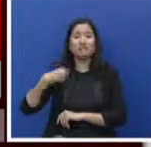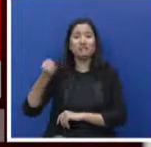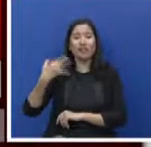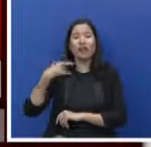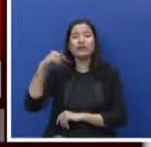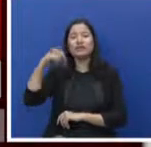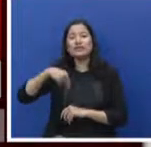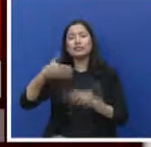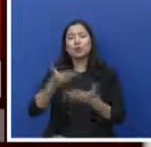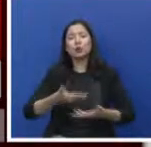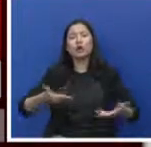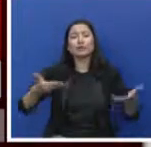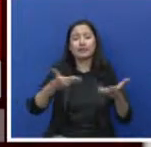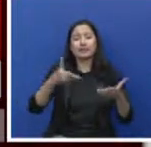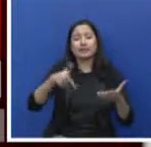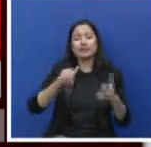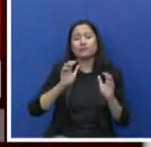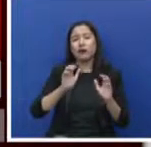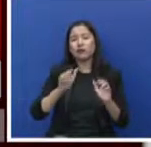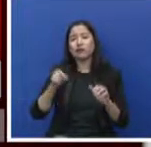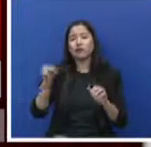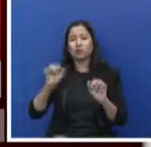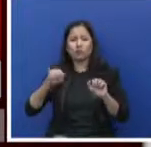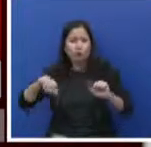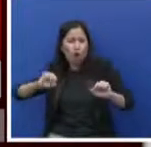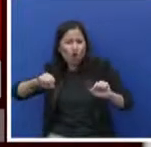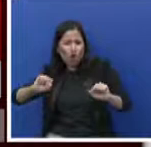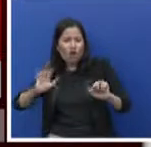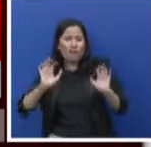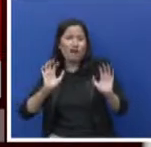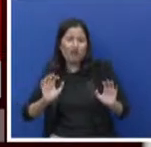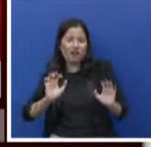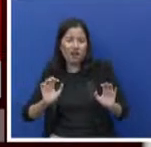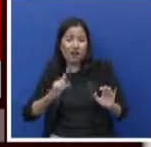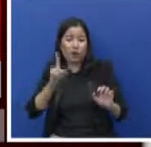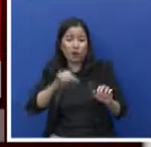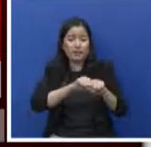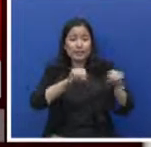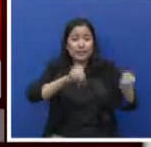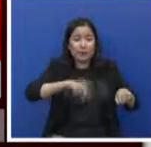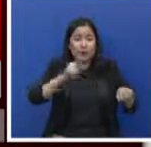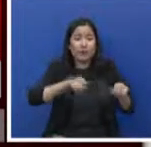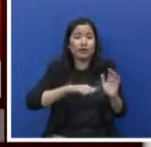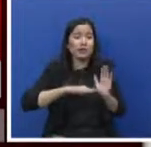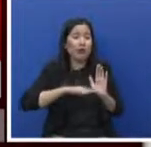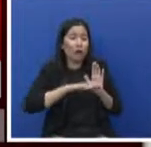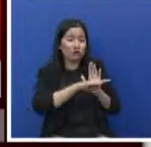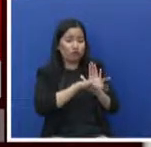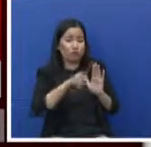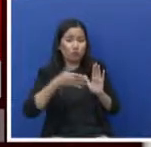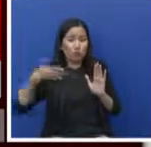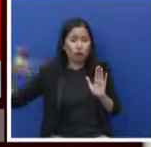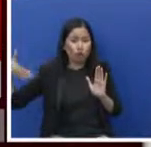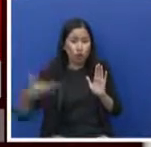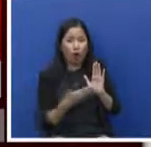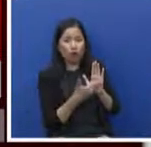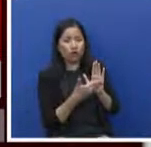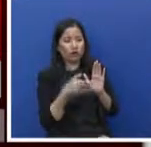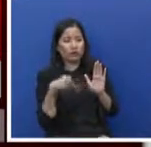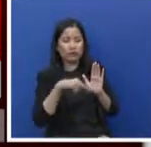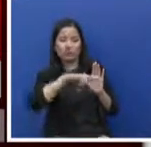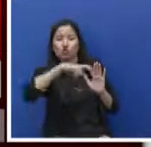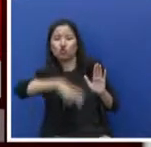ekosistem kami sebagian besar memang adalah roda dua Mbak. Nah, dengan sistem drive-thru ini tentunya mereka bisa terus menjalankan protokol